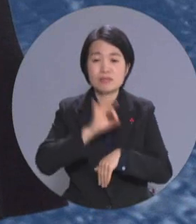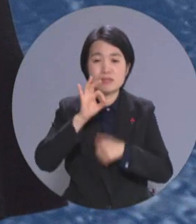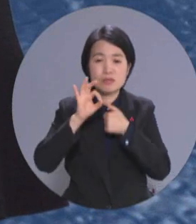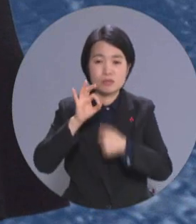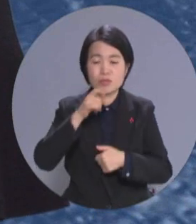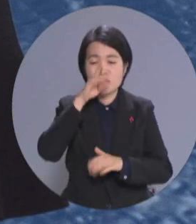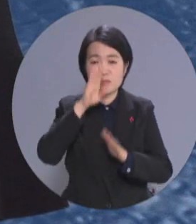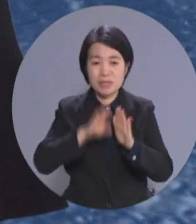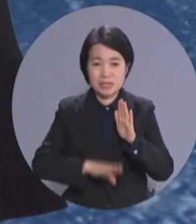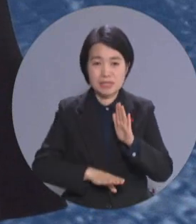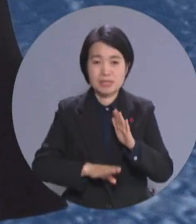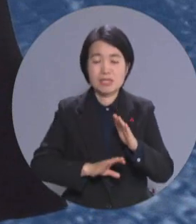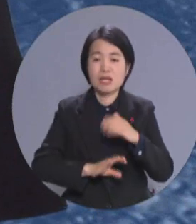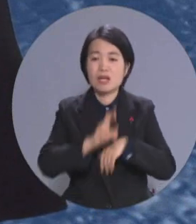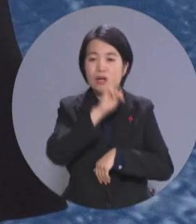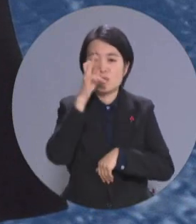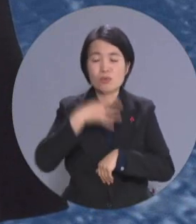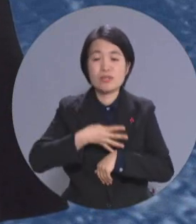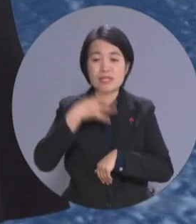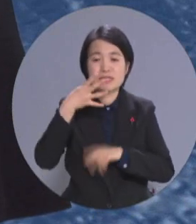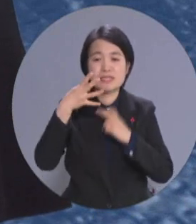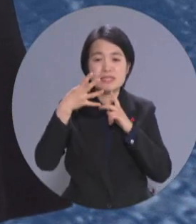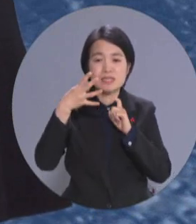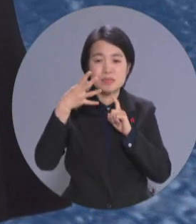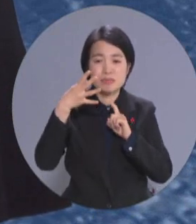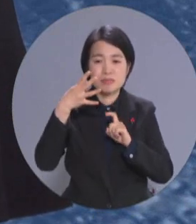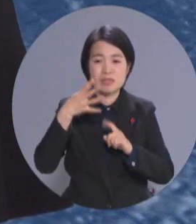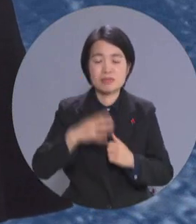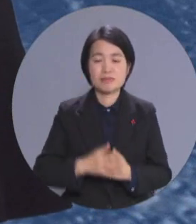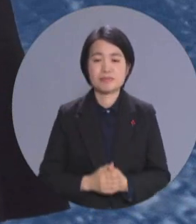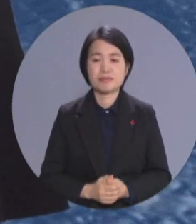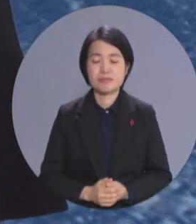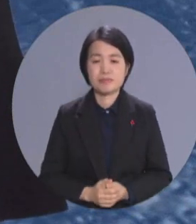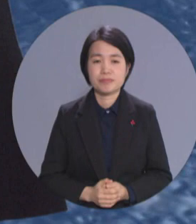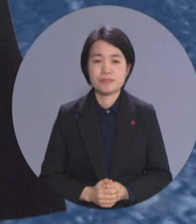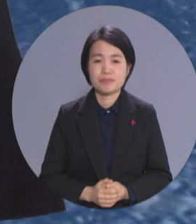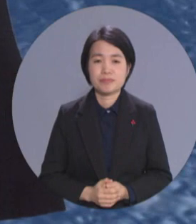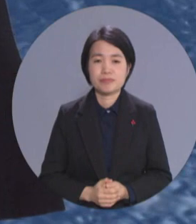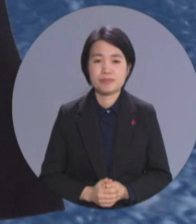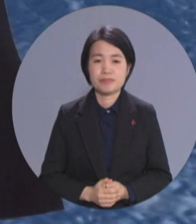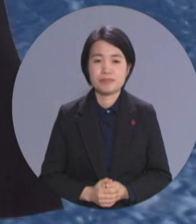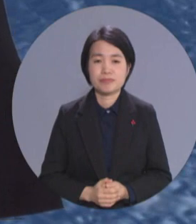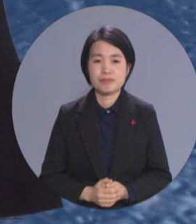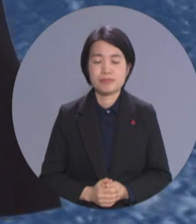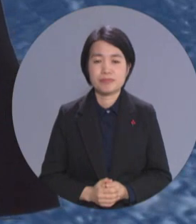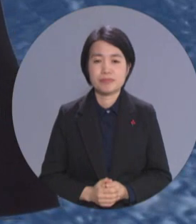5분 간조 시각은 오후 4시 11분 이니다 지금까지 생활 포커스 송유 하였습니다